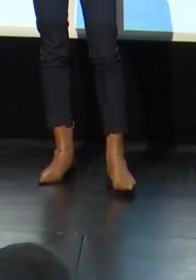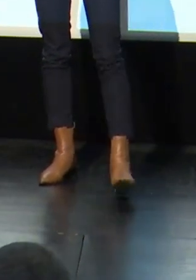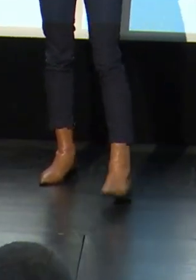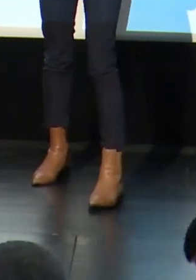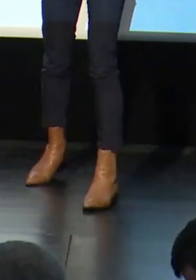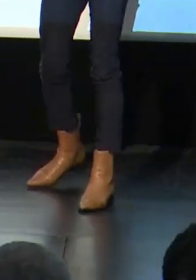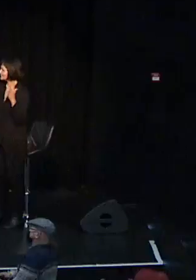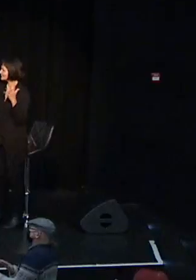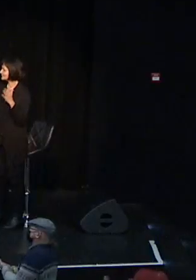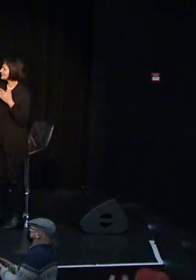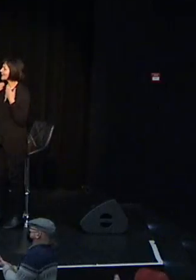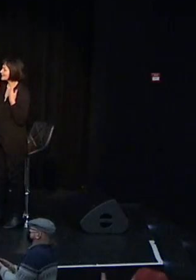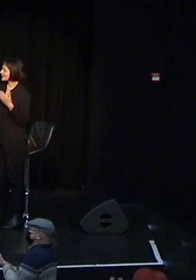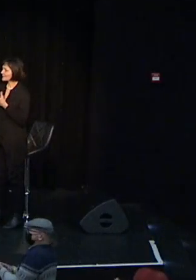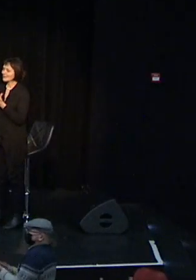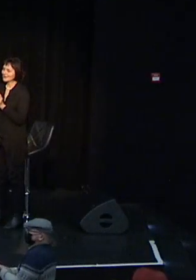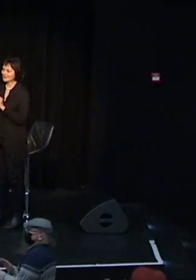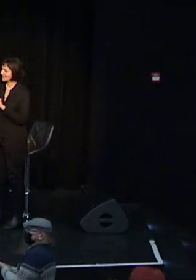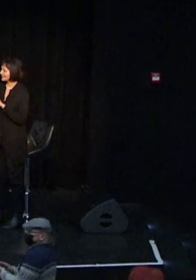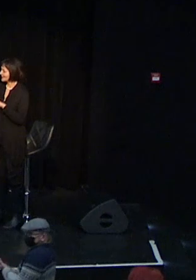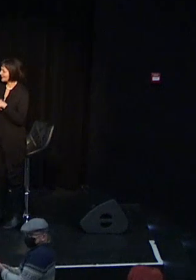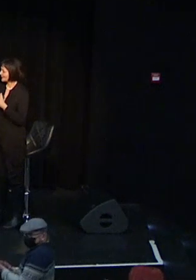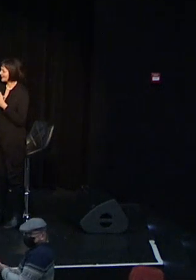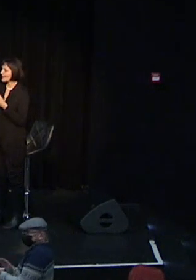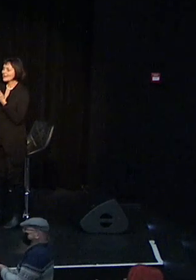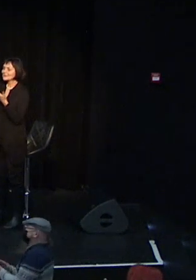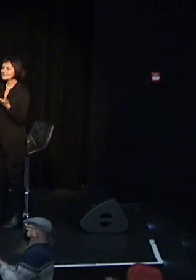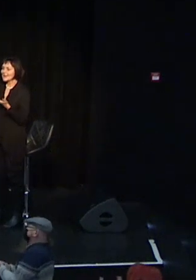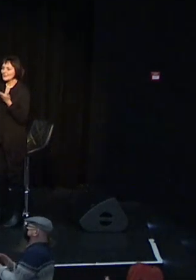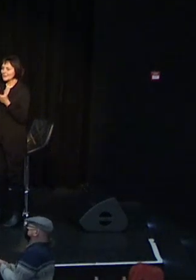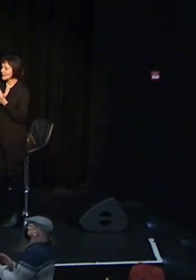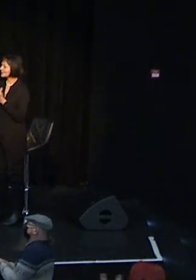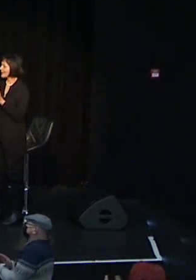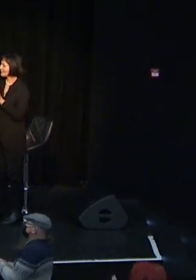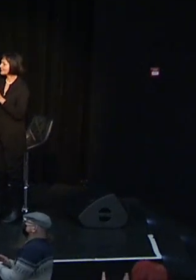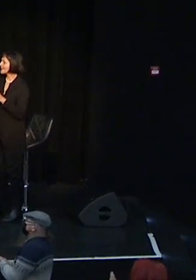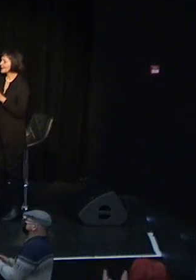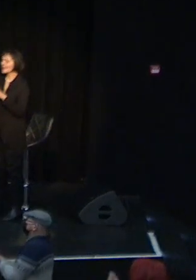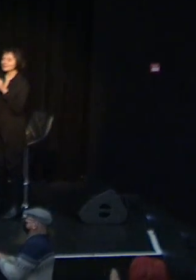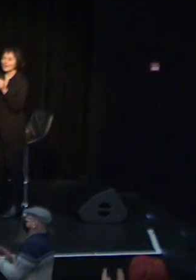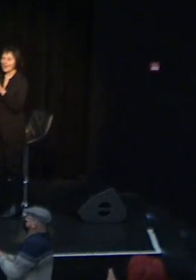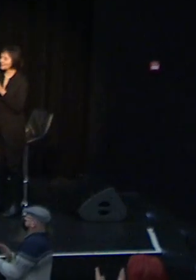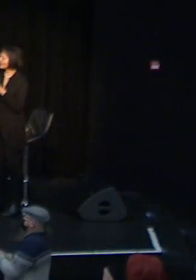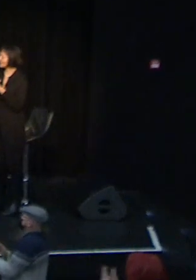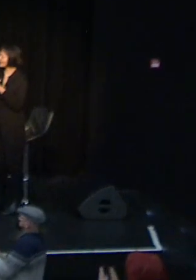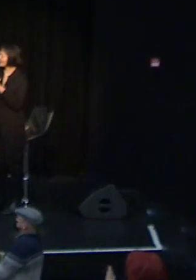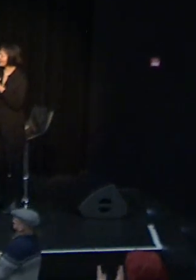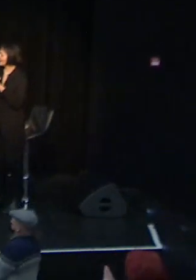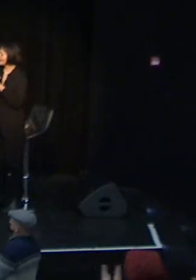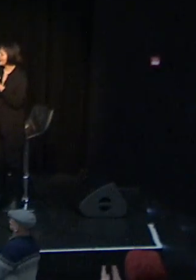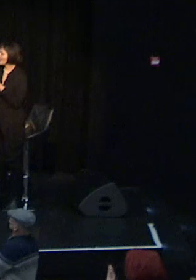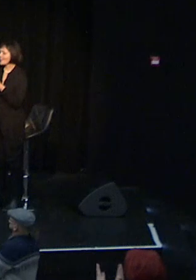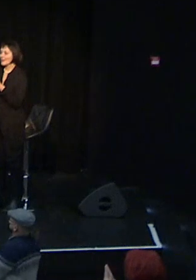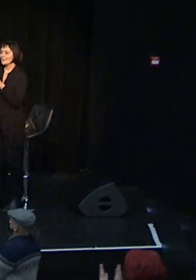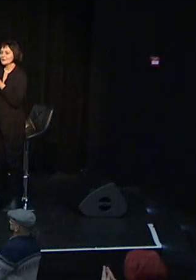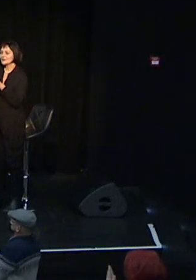Dziękuję, dziękuję ślicznie. I zapraszam za ileś lat, nie wiem, na 50, 50